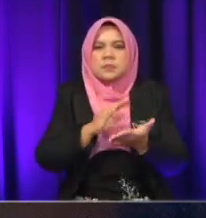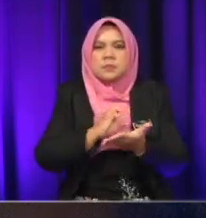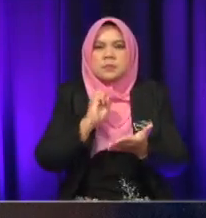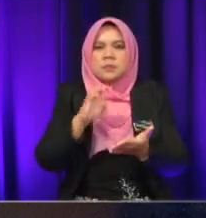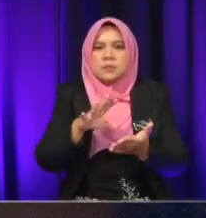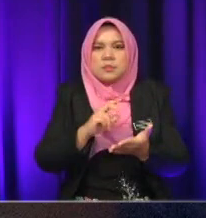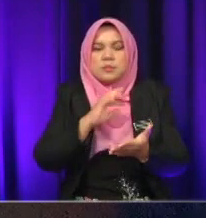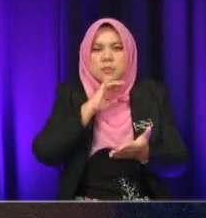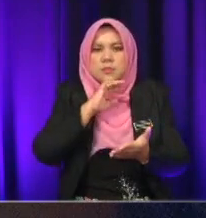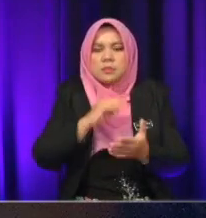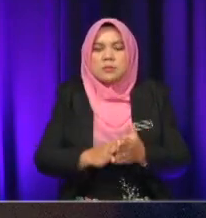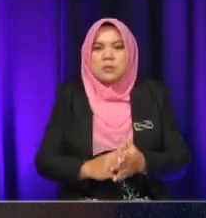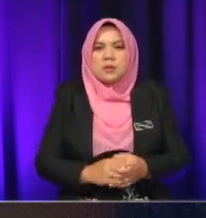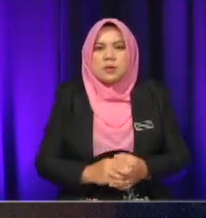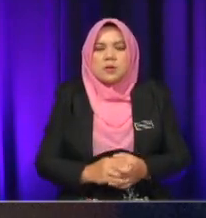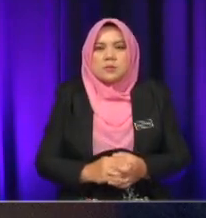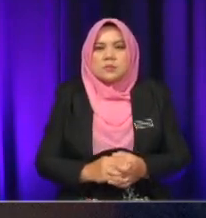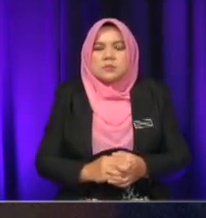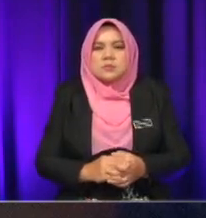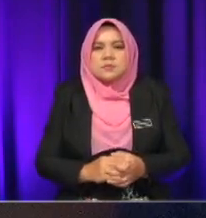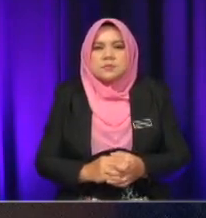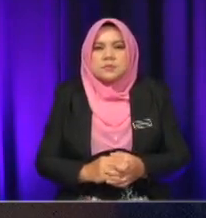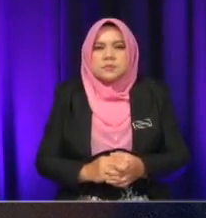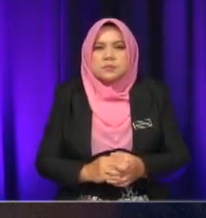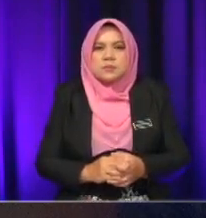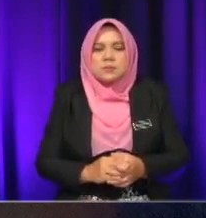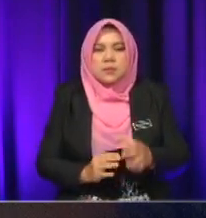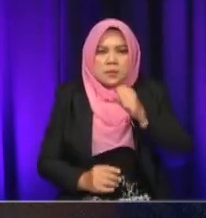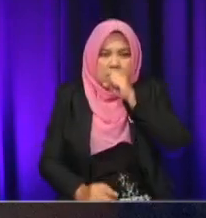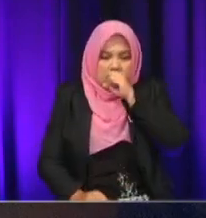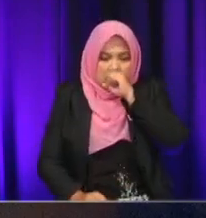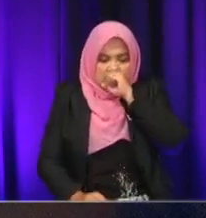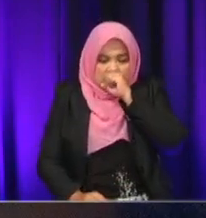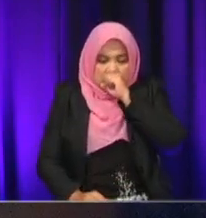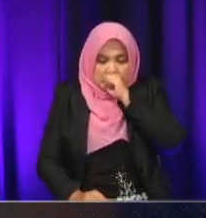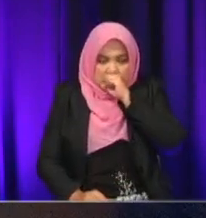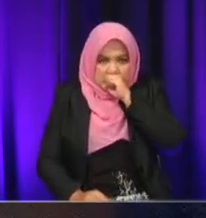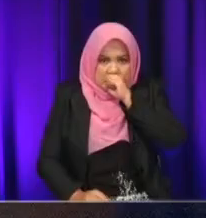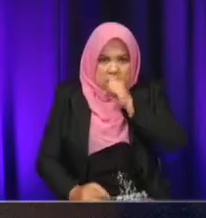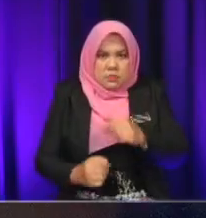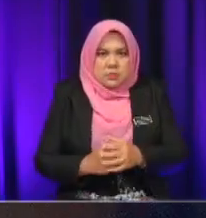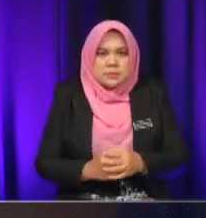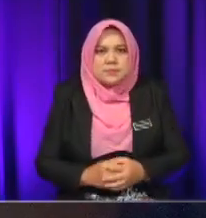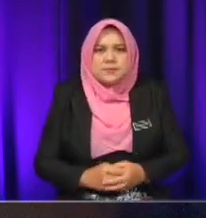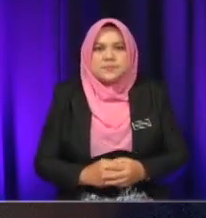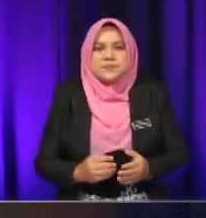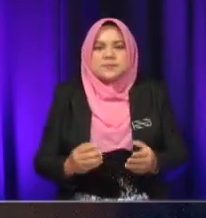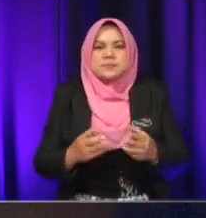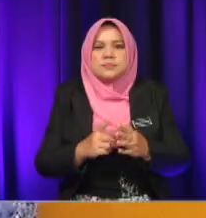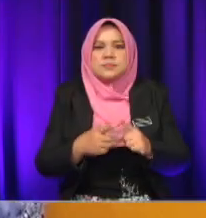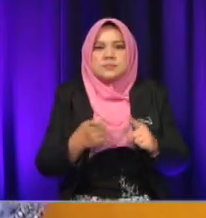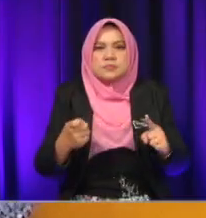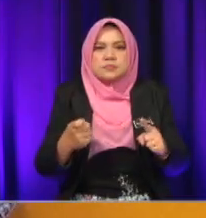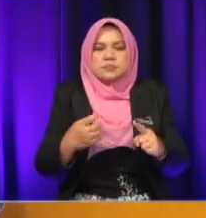lah tu, Cikgu. Nak cari siapa? Pengguna mak-mak ni? Nak menguruskan pakaian anak-anak sekolah ni daripada